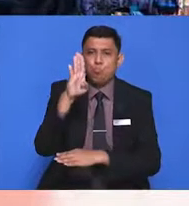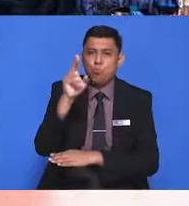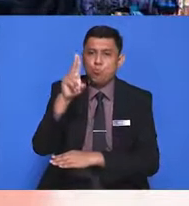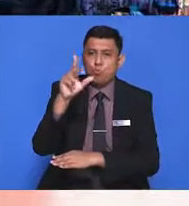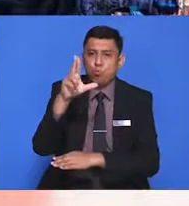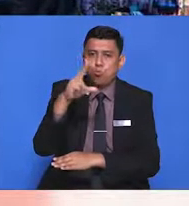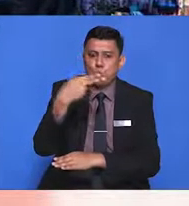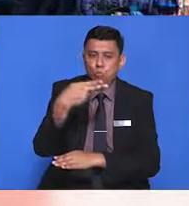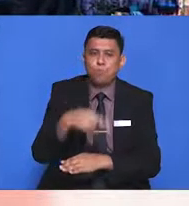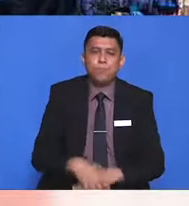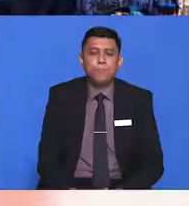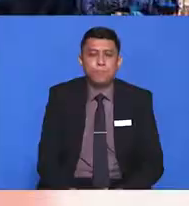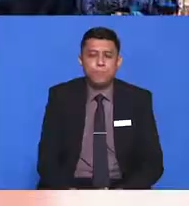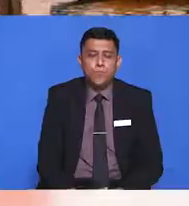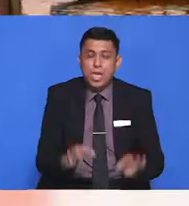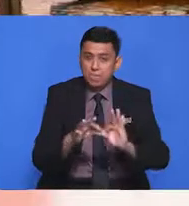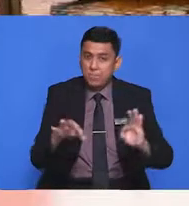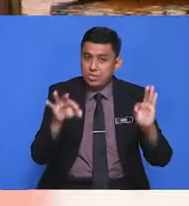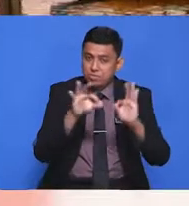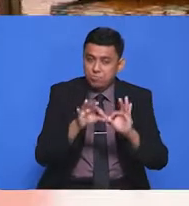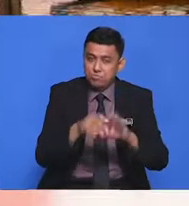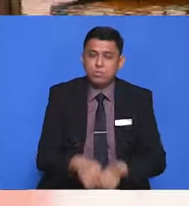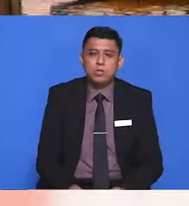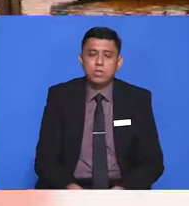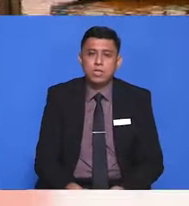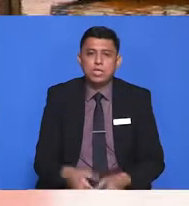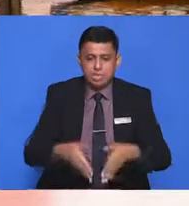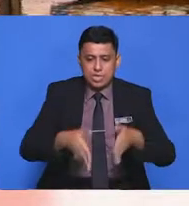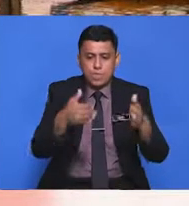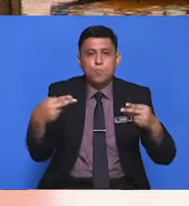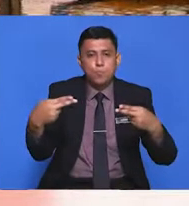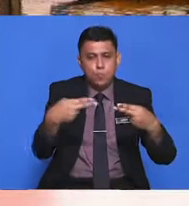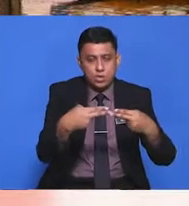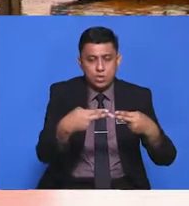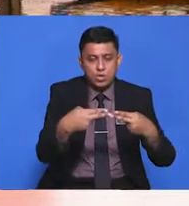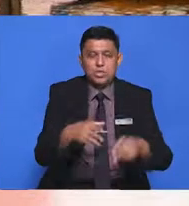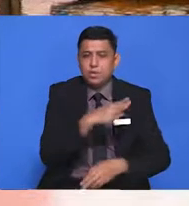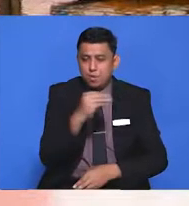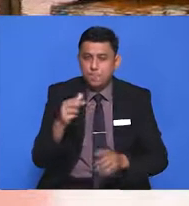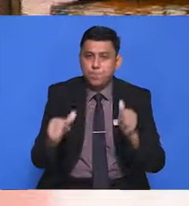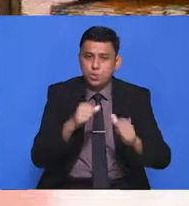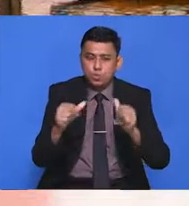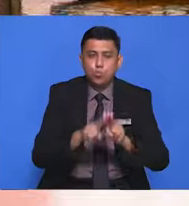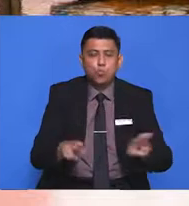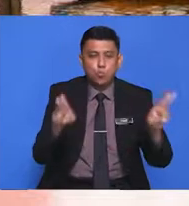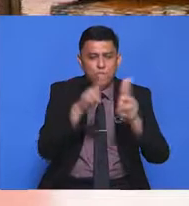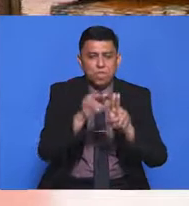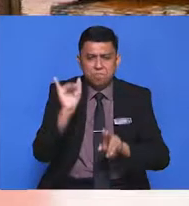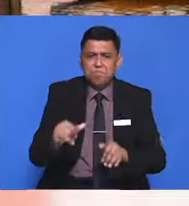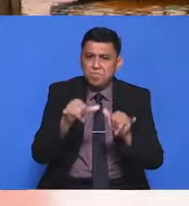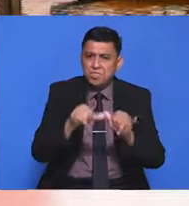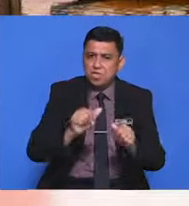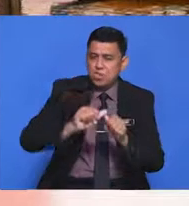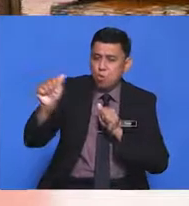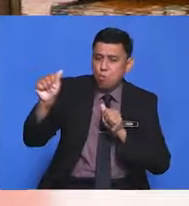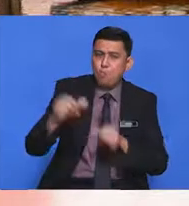Sungai Irrawaddy ini juga penting sebagai jalan perhubungan dan pengangkutan utama bagi penduduk yang tinggal jauh di kawasan